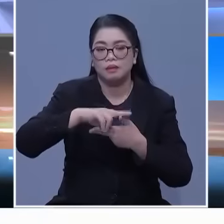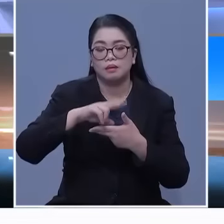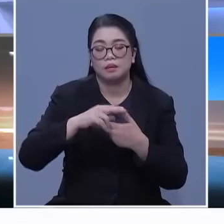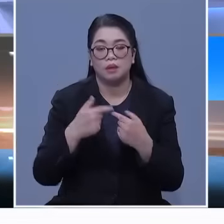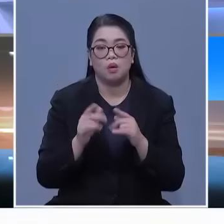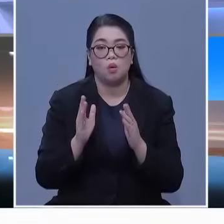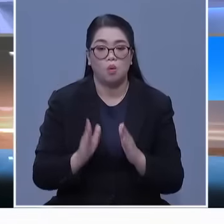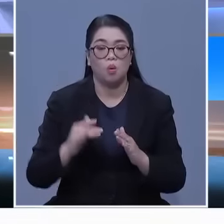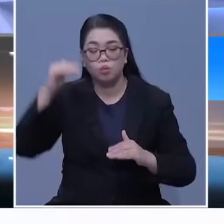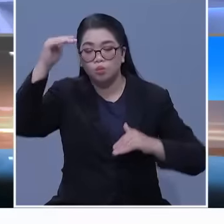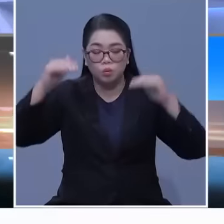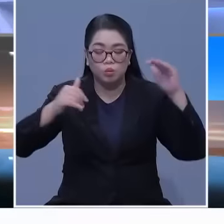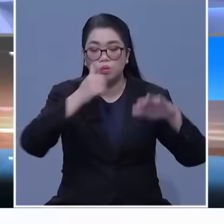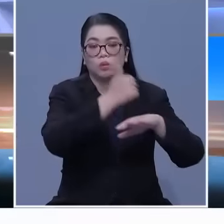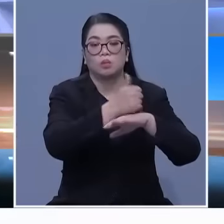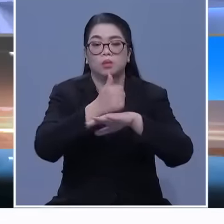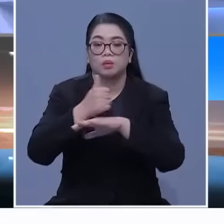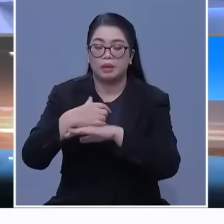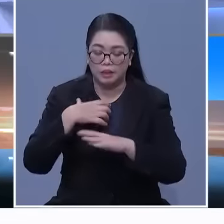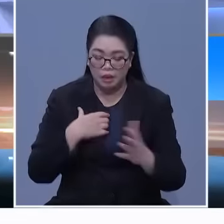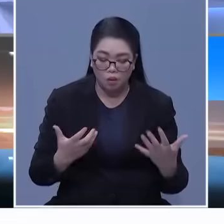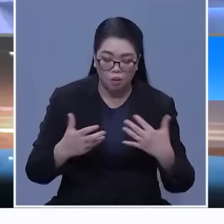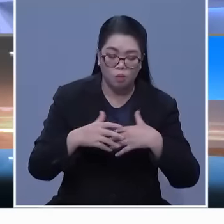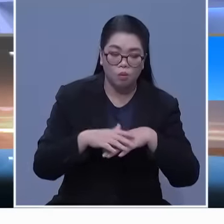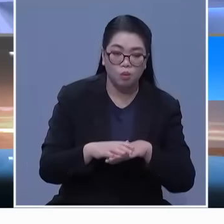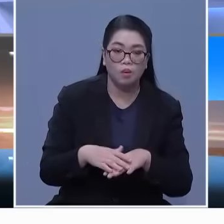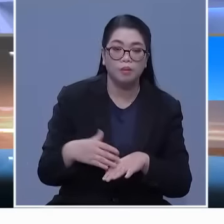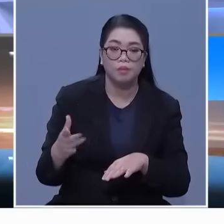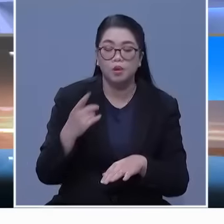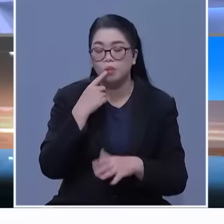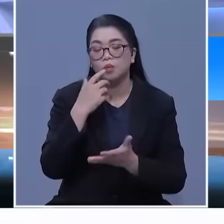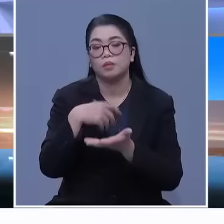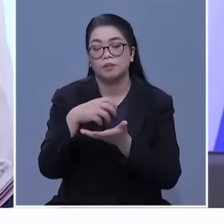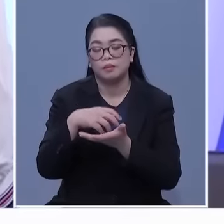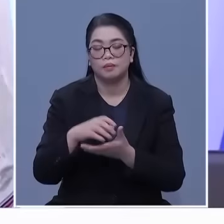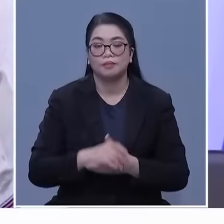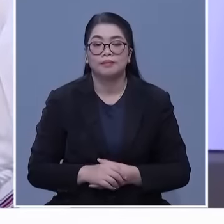คนใหญ่คนโตทางการเมืองอยากเข้าไปร่วมด้วยฟังเสียงคุณศิระพูดถึงเรื่องนี้ค่ะ